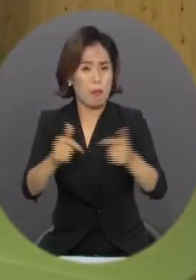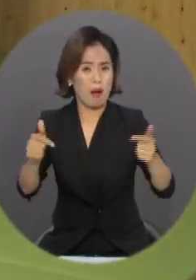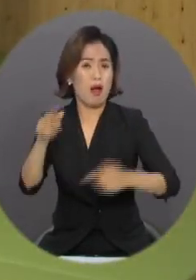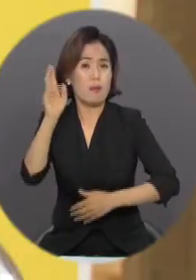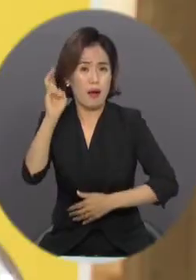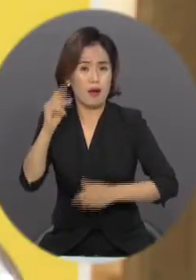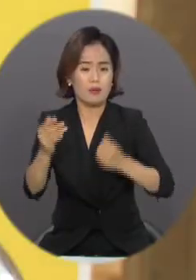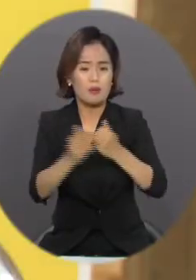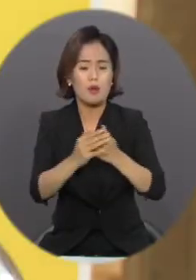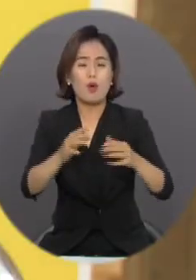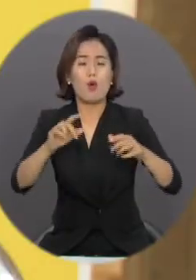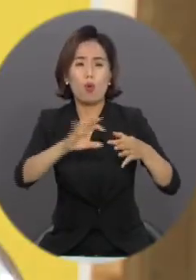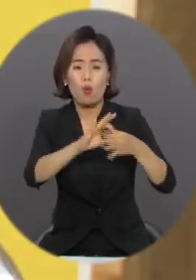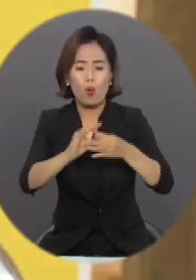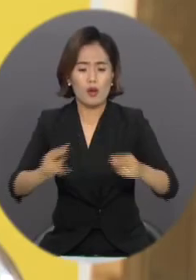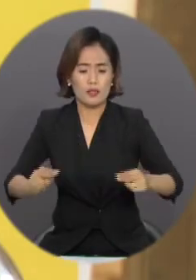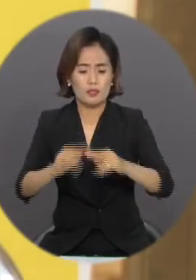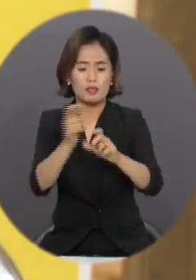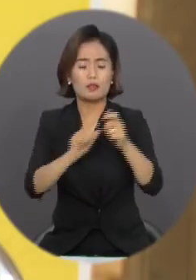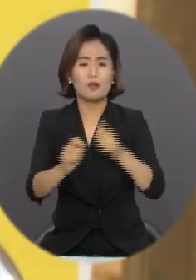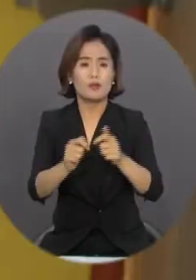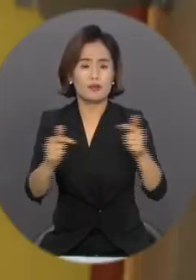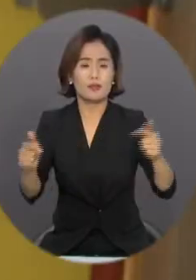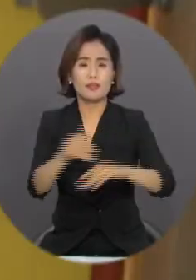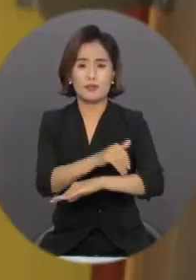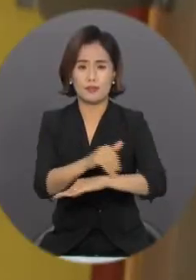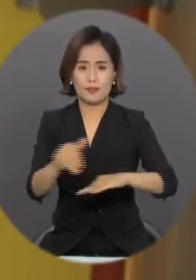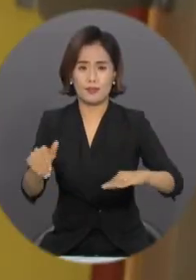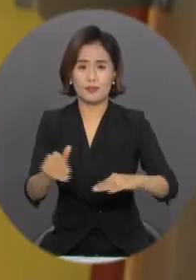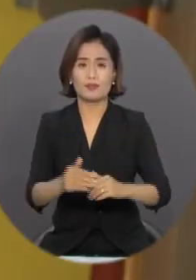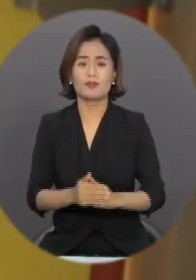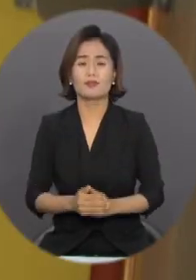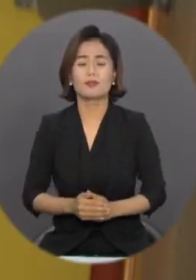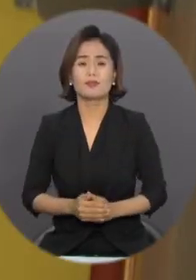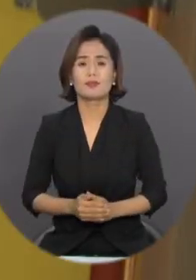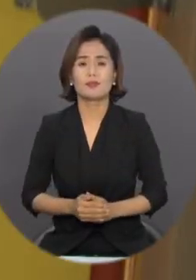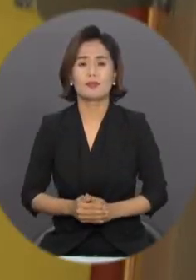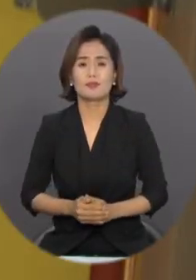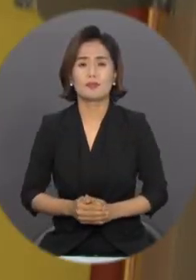것으로 보고 관련 시설을 확대한다는 방침입니다. MBC 뉴스 이다연입니다.